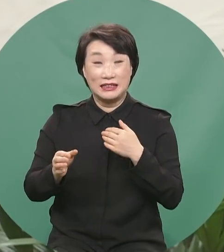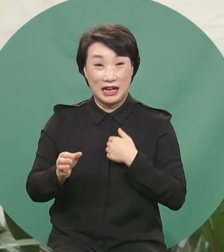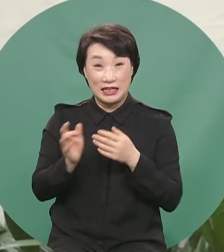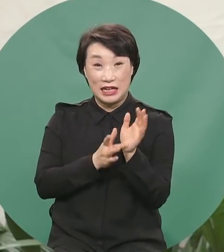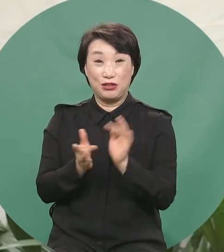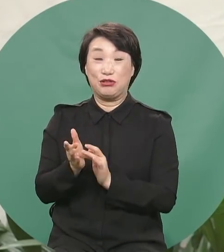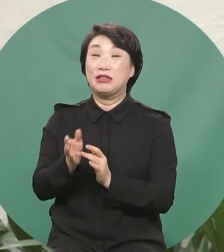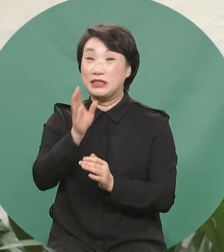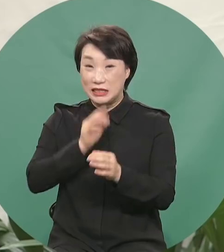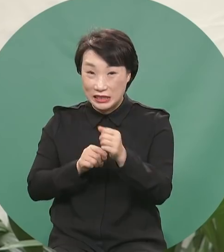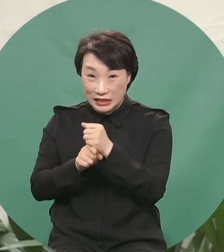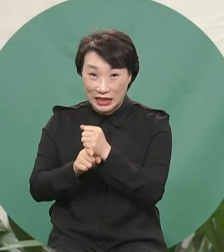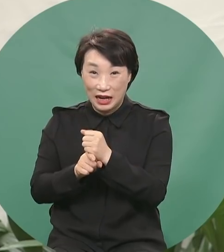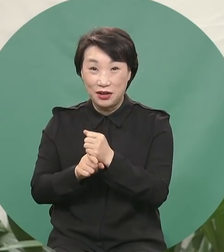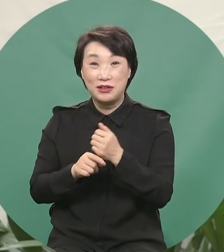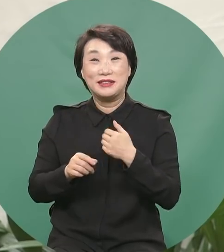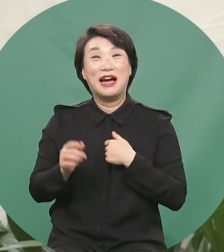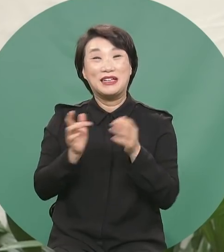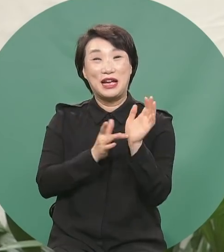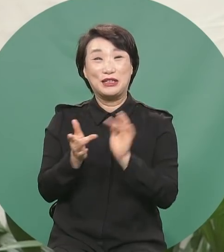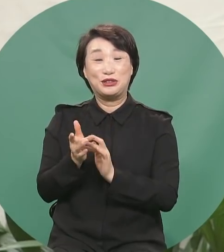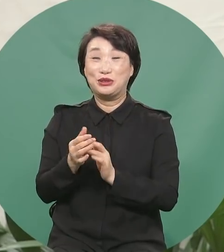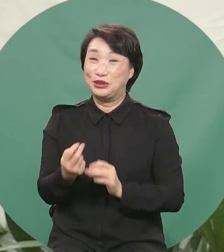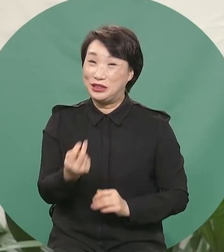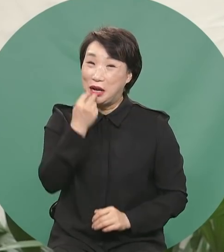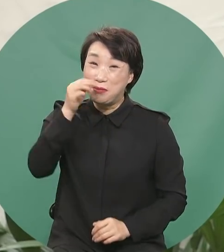내가 진리다. 내가